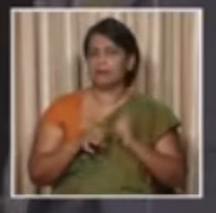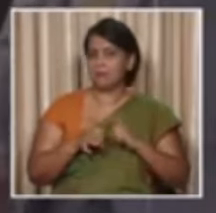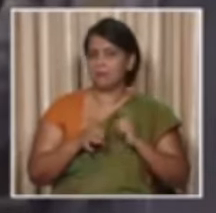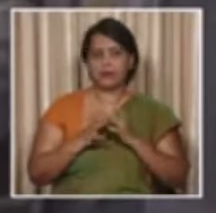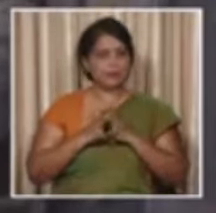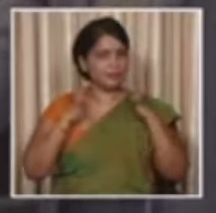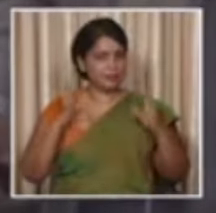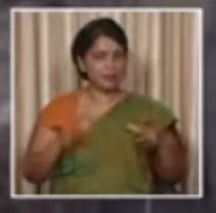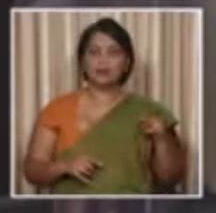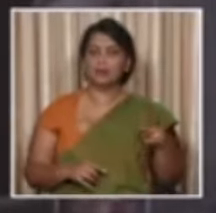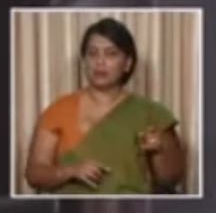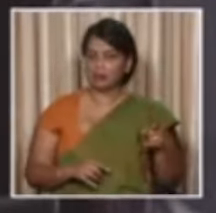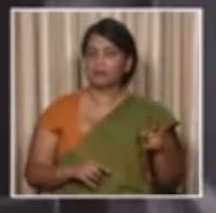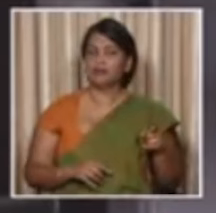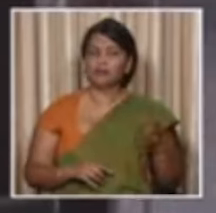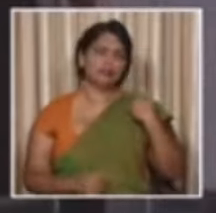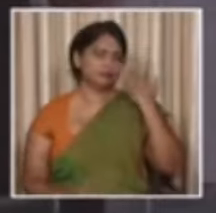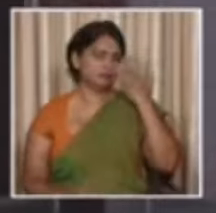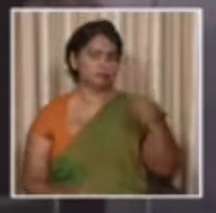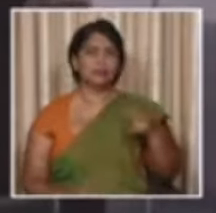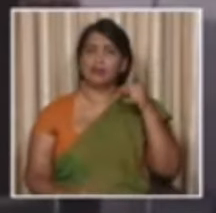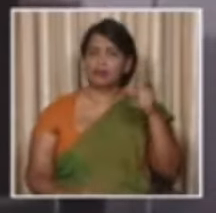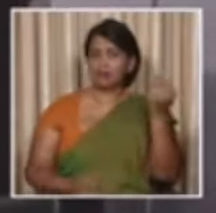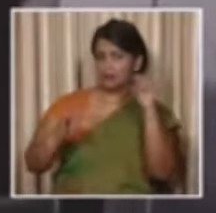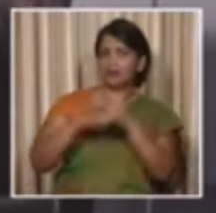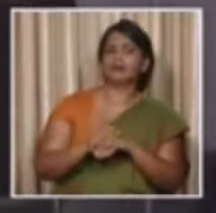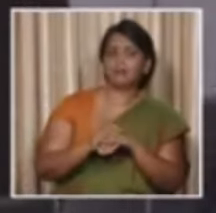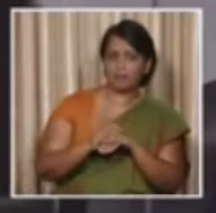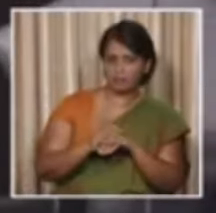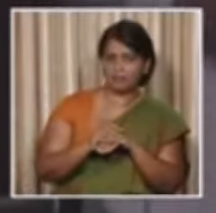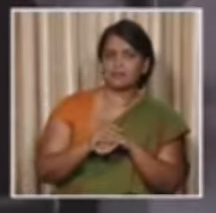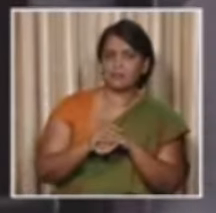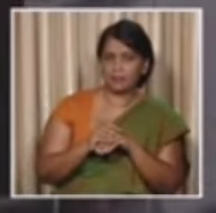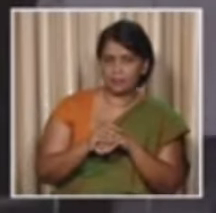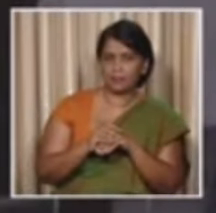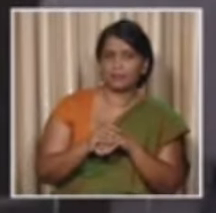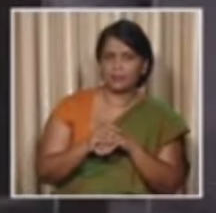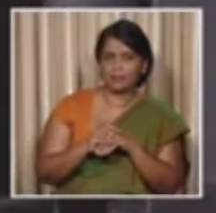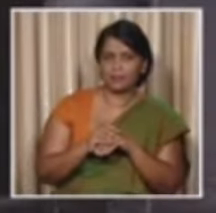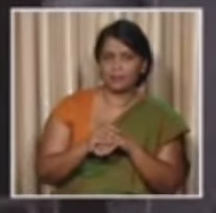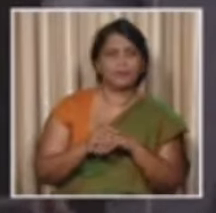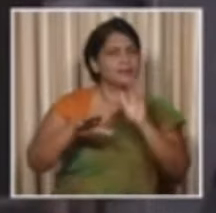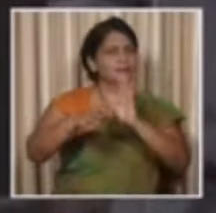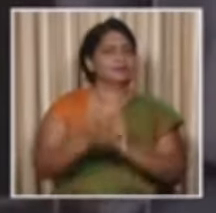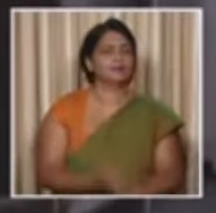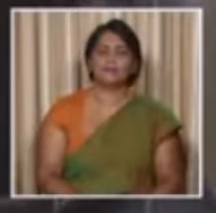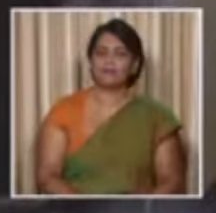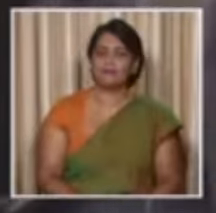ලොකු කරන්නේ. ඒකෙන් බලලා ඔබතුමා අවිලා හොඳයි කරු මන්ද විමල් විවරසම ඔබතුමා කෙටියෙන් කියලා මම ඉවර